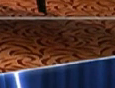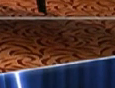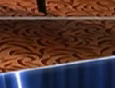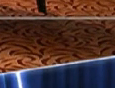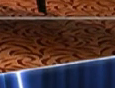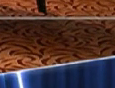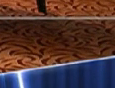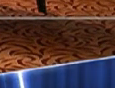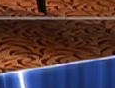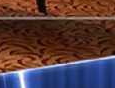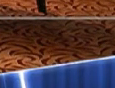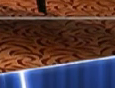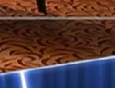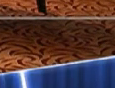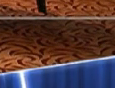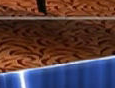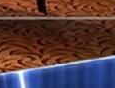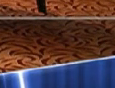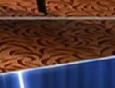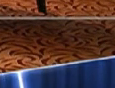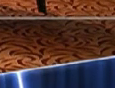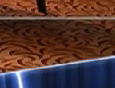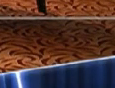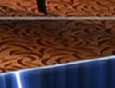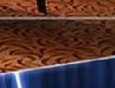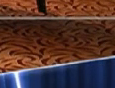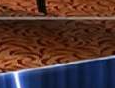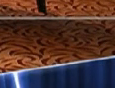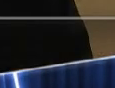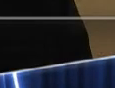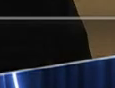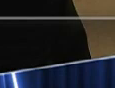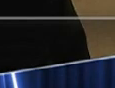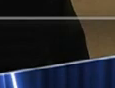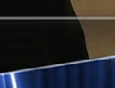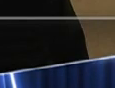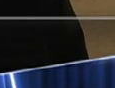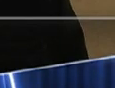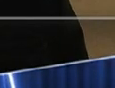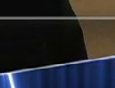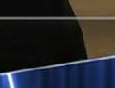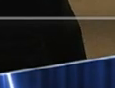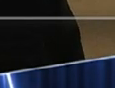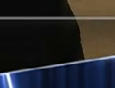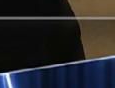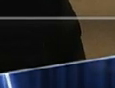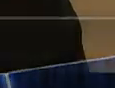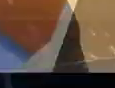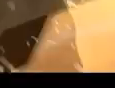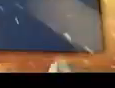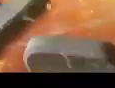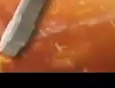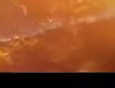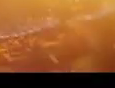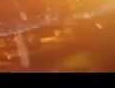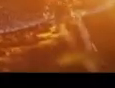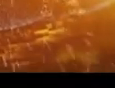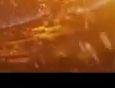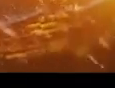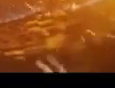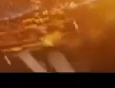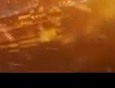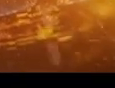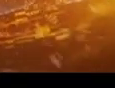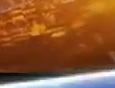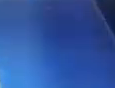mengucup orang kena buang kerja peluang perniagaan cerita dan juga isu dan yang paling penting ia dilihat